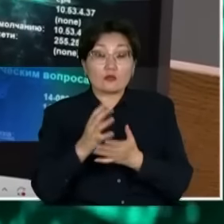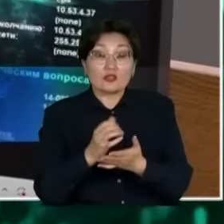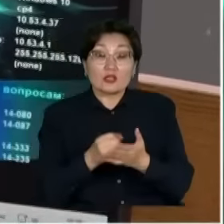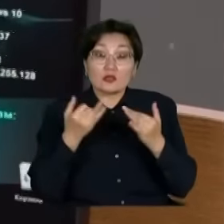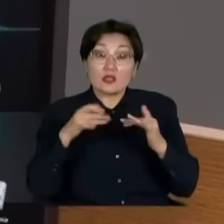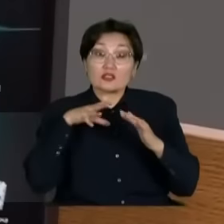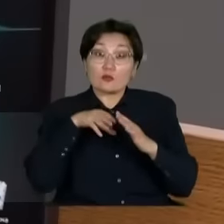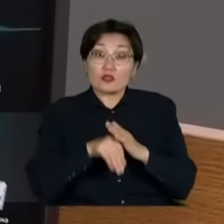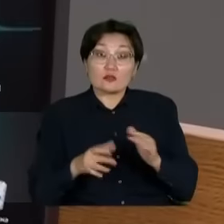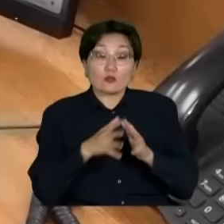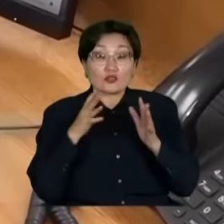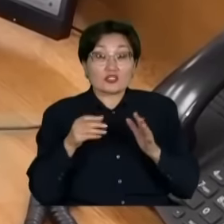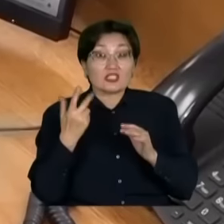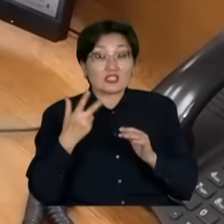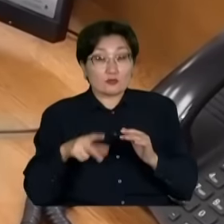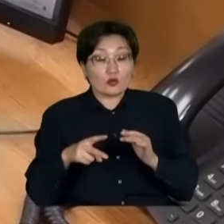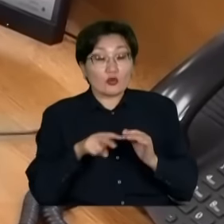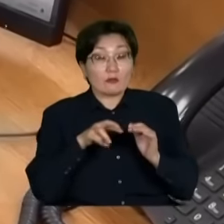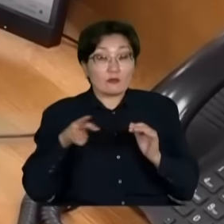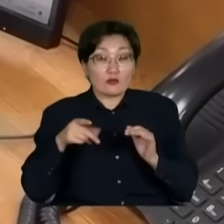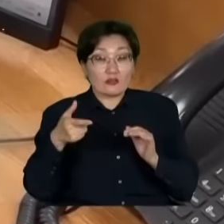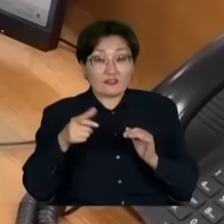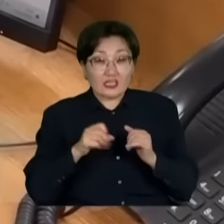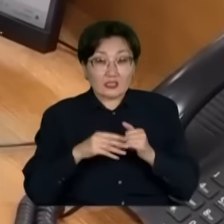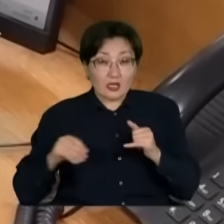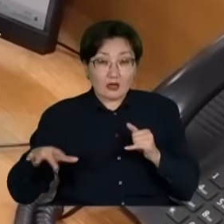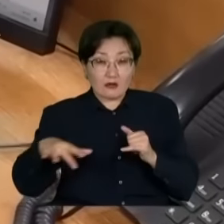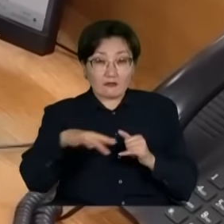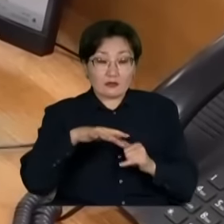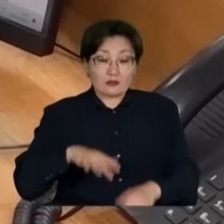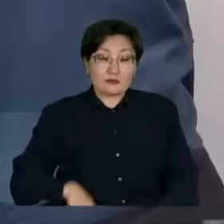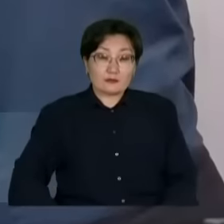сегодня составляет более 30 млн гектаров